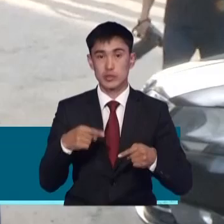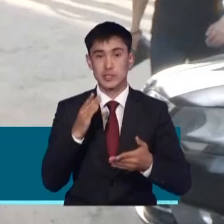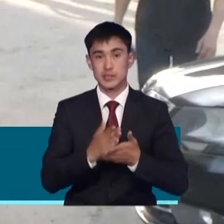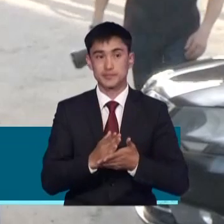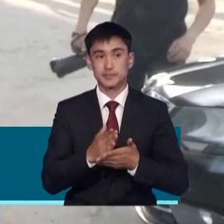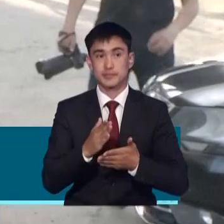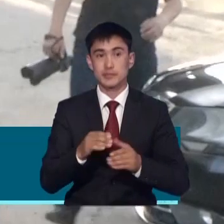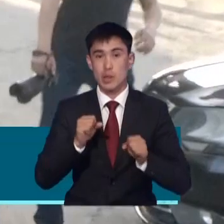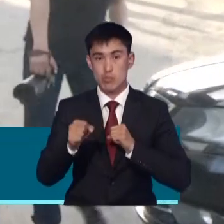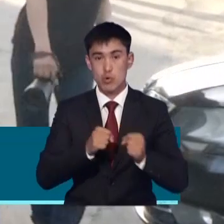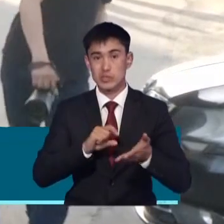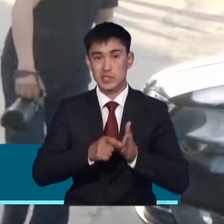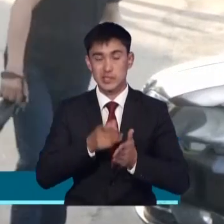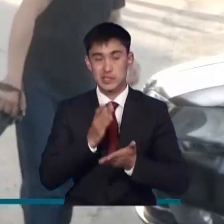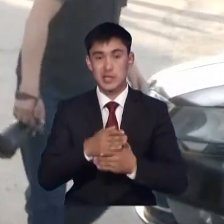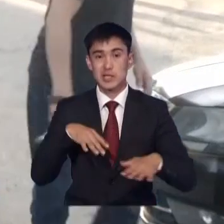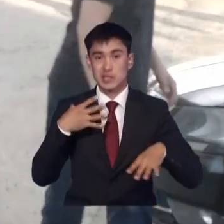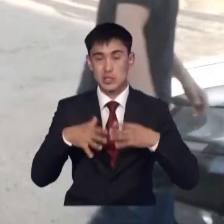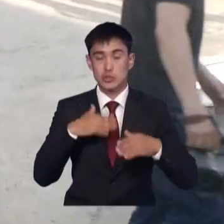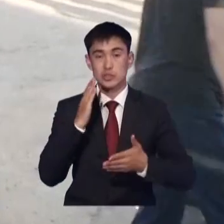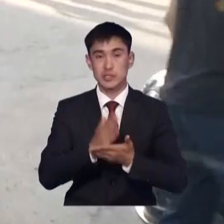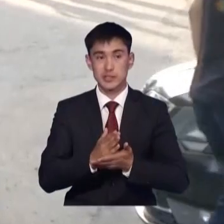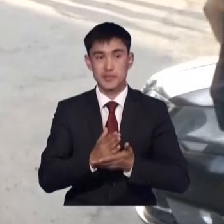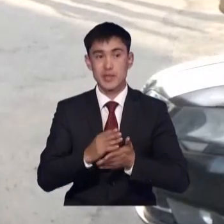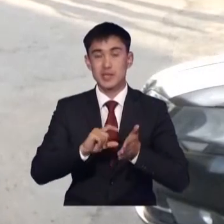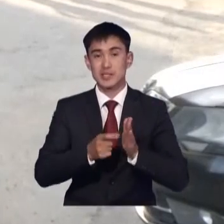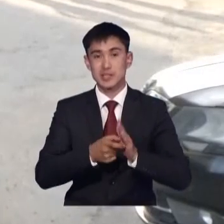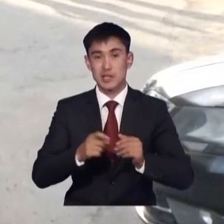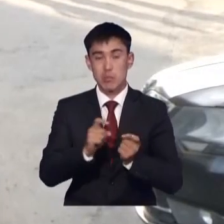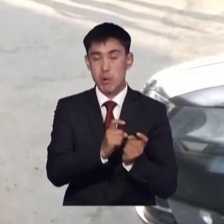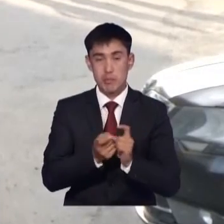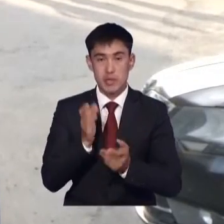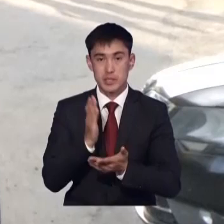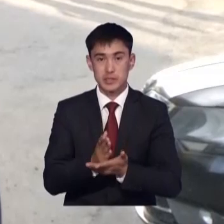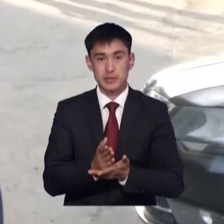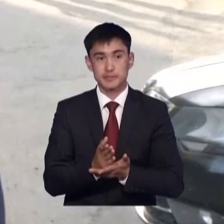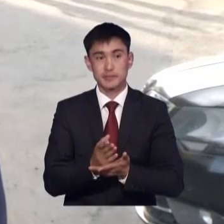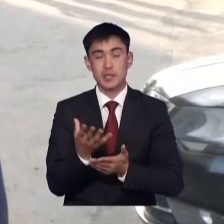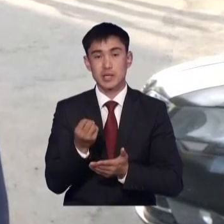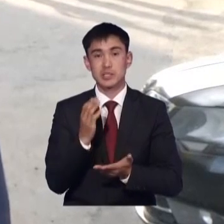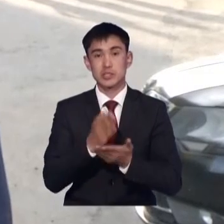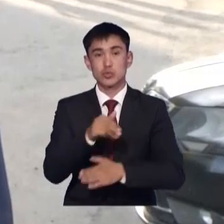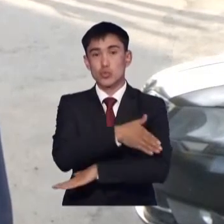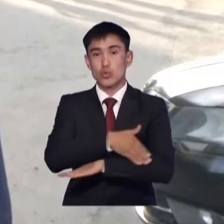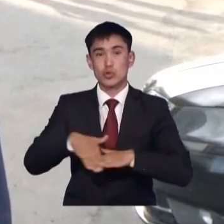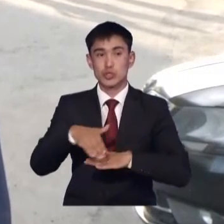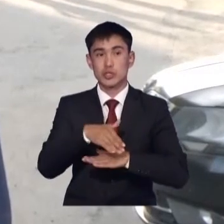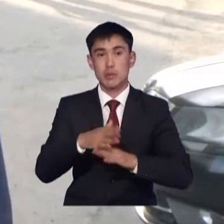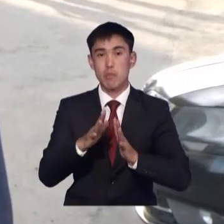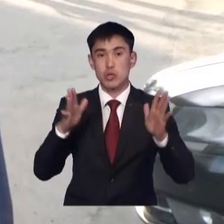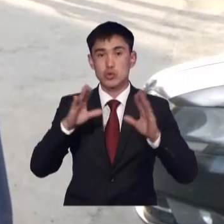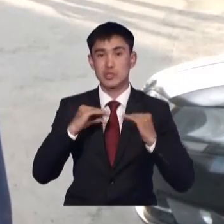есть здесь есть бокс зал есть тренажёрный зал есть зал для борьбы и также есть уличный